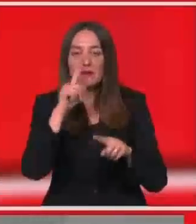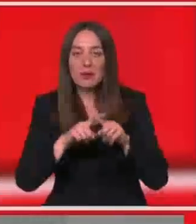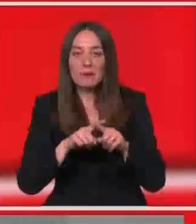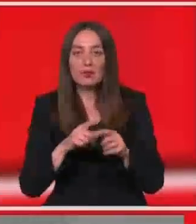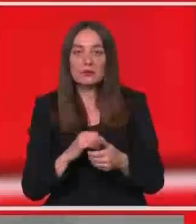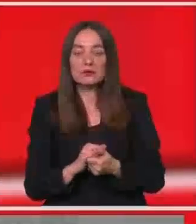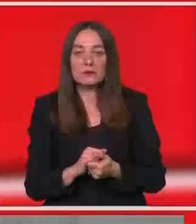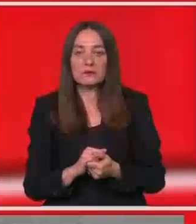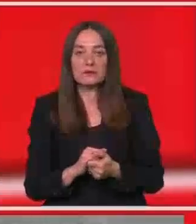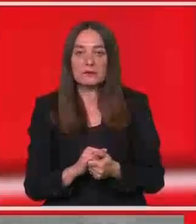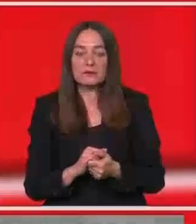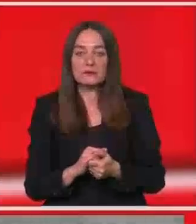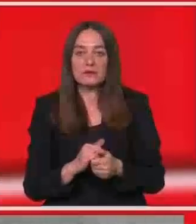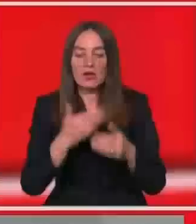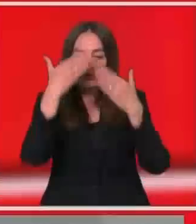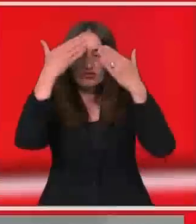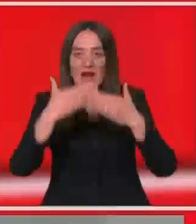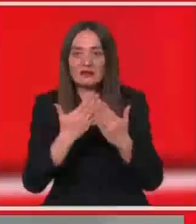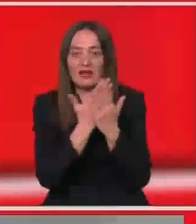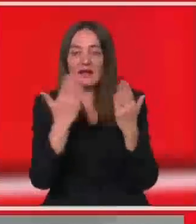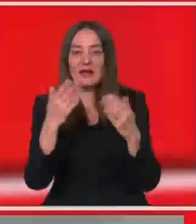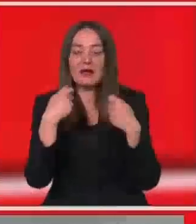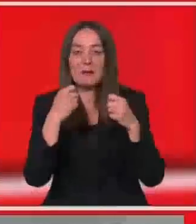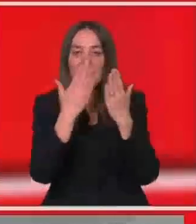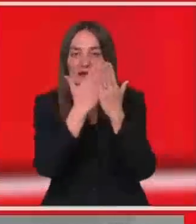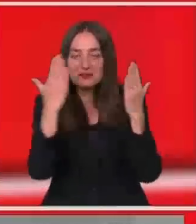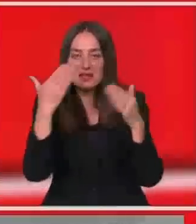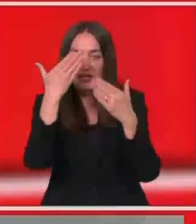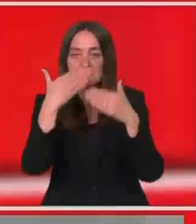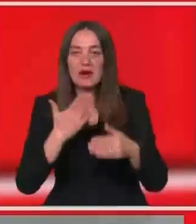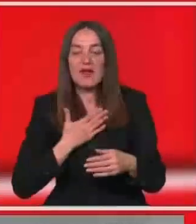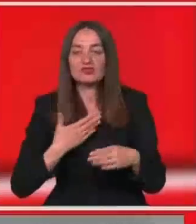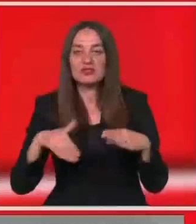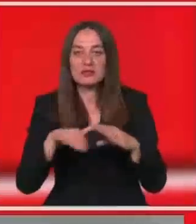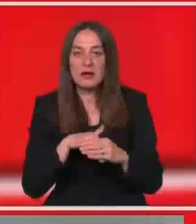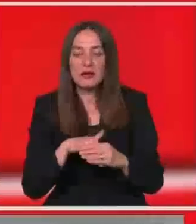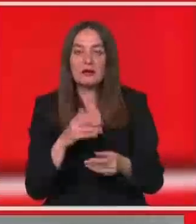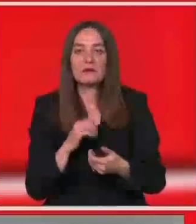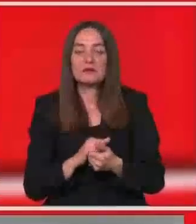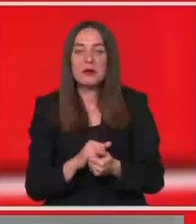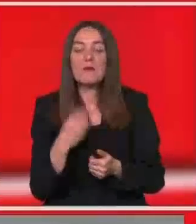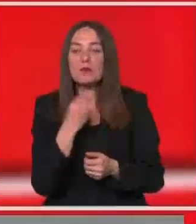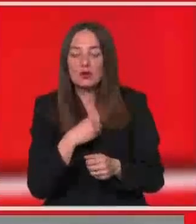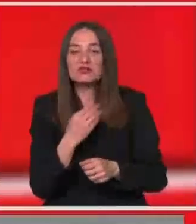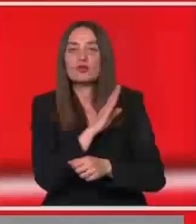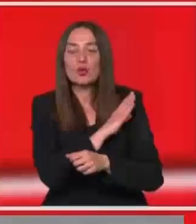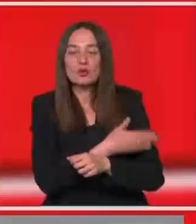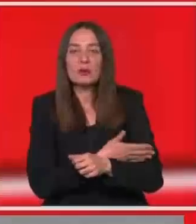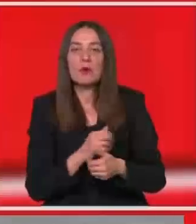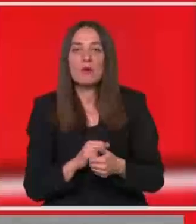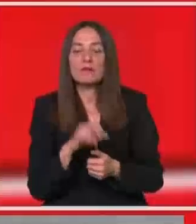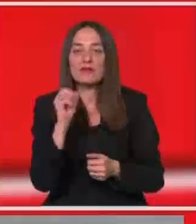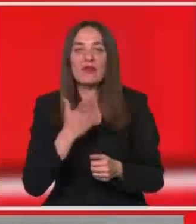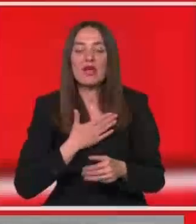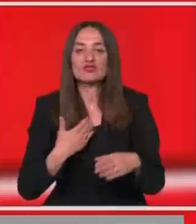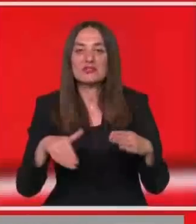stavili one šaltere sa pleksiglasom ispred naših zaposlenih. Užasno, jako se trudimo da